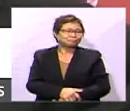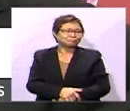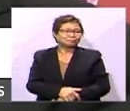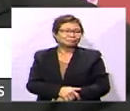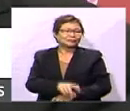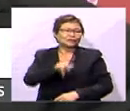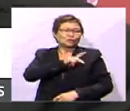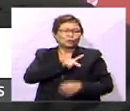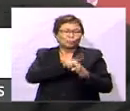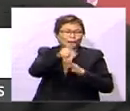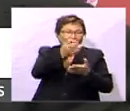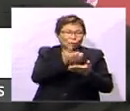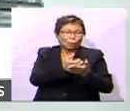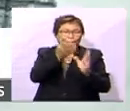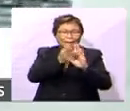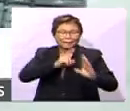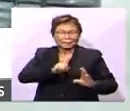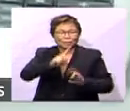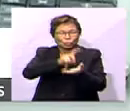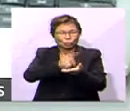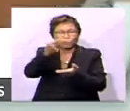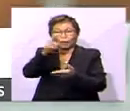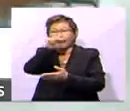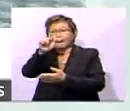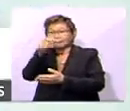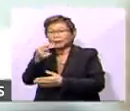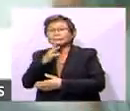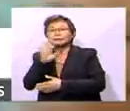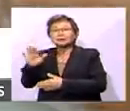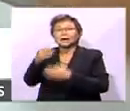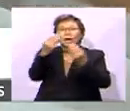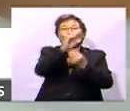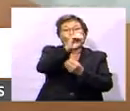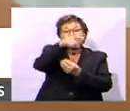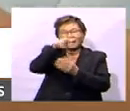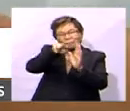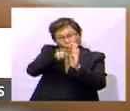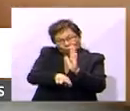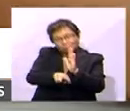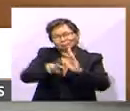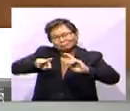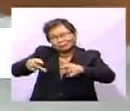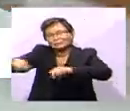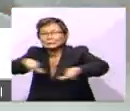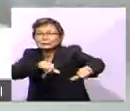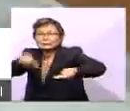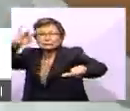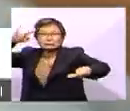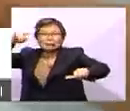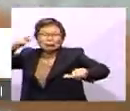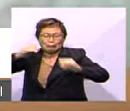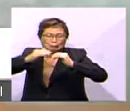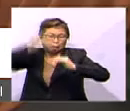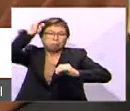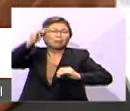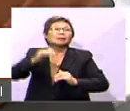Menurut Ketua Pakar Ekonomi Bank Islam, Dr. Afza Nizam Abdul Rashid, kadar OPR yang rendah akan mengundang aktiviti spekulasi